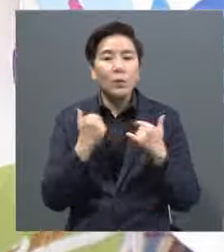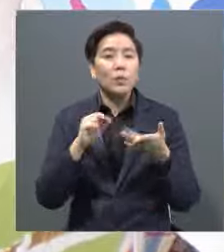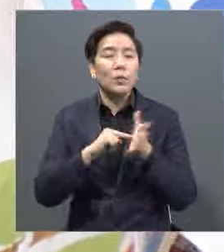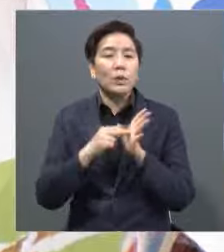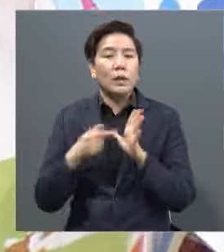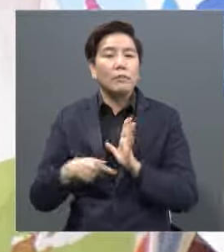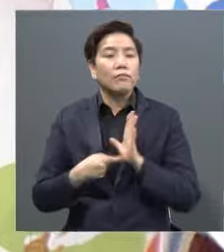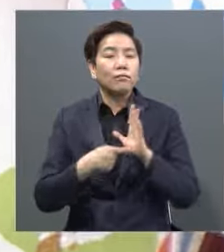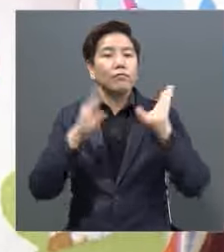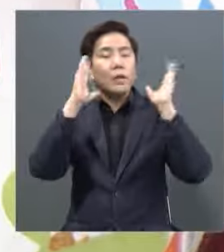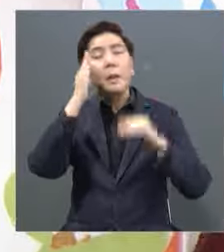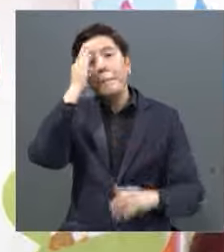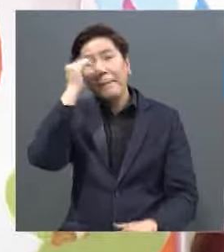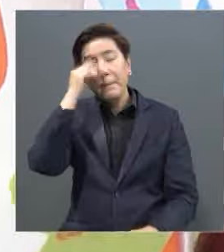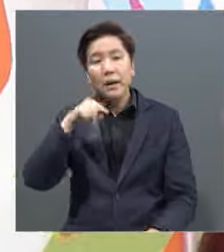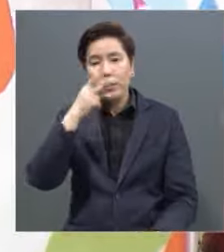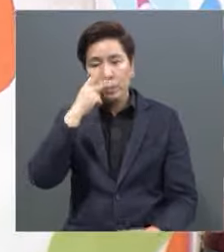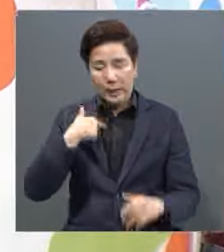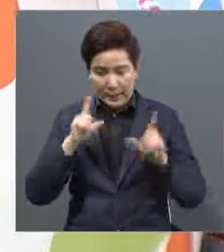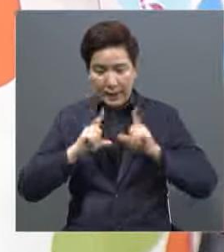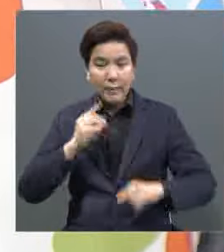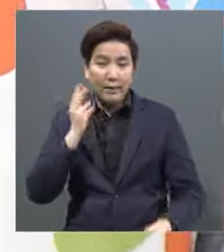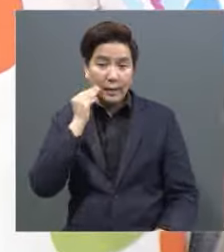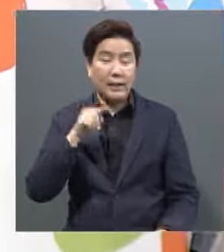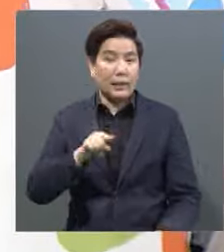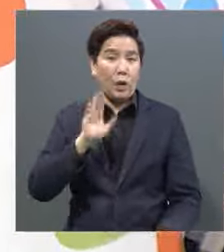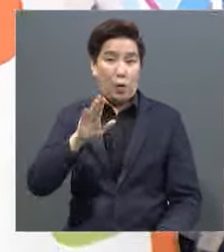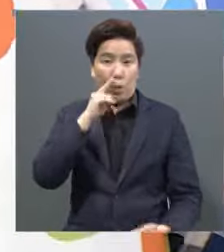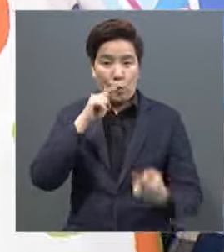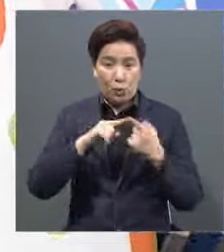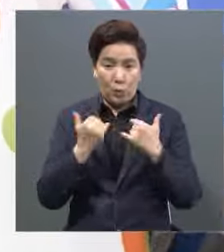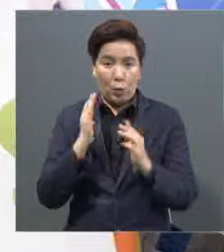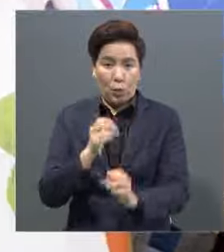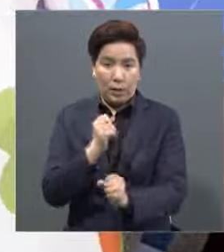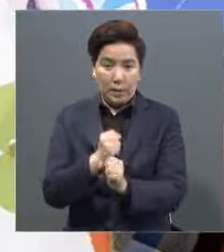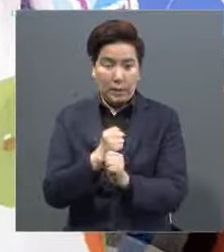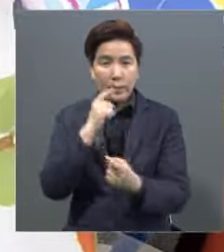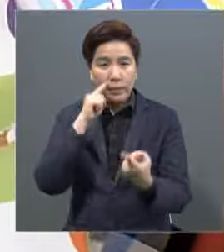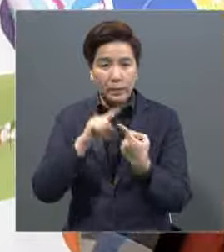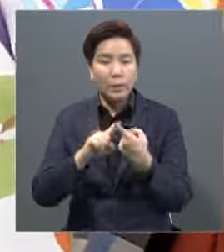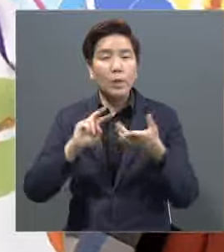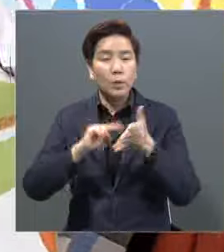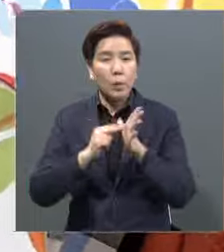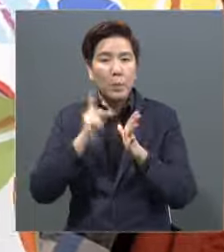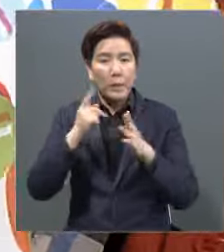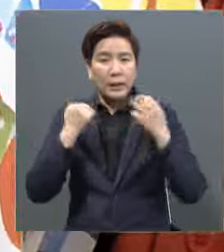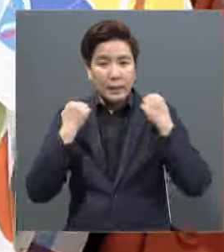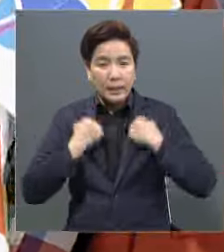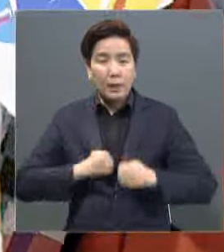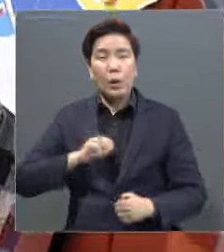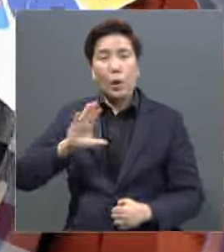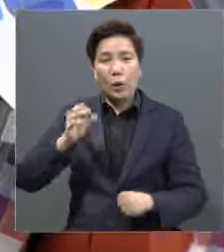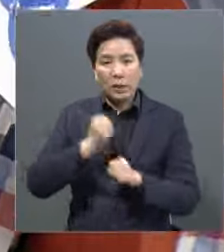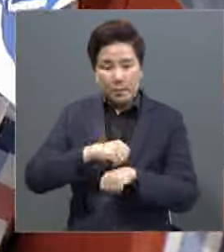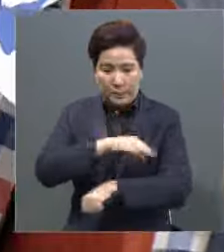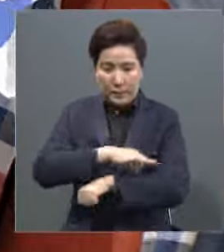ที่เราเอามาประชาสัมพันธ์เพราะอะไรเห็นลวดลายน่ารักแบบนี้สีสันสวยงามแบบนี้นี่คือเป็นผลงานการ